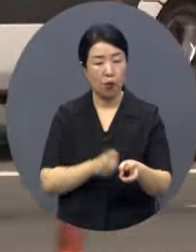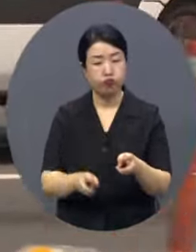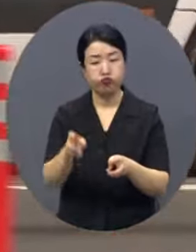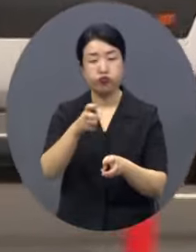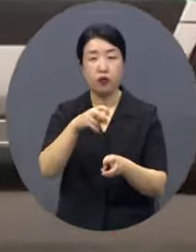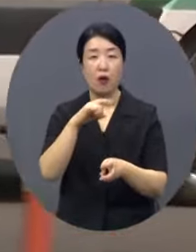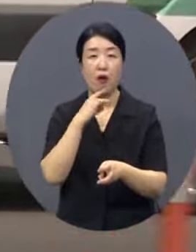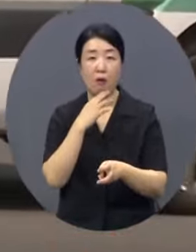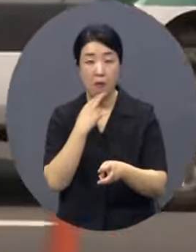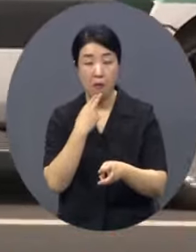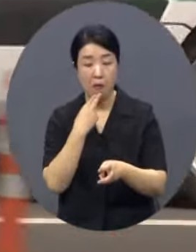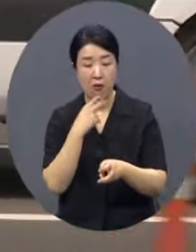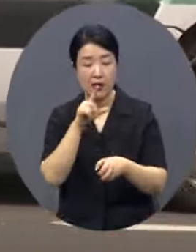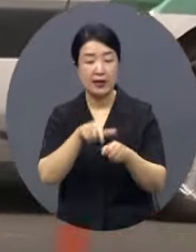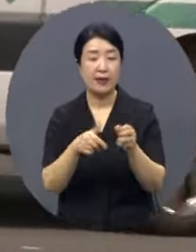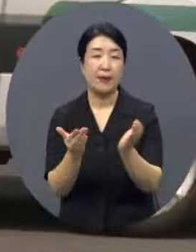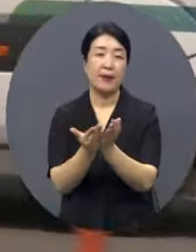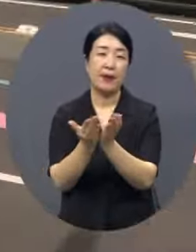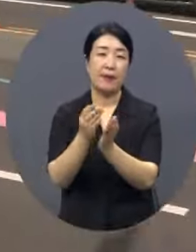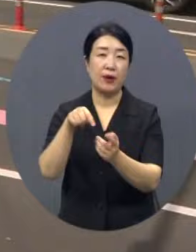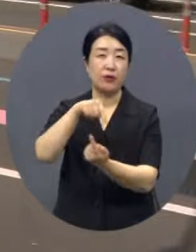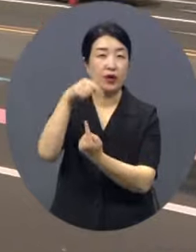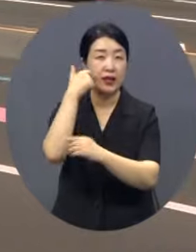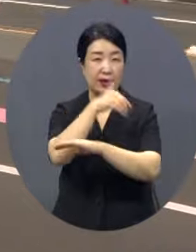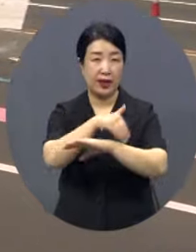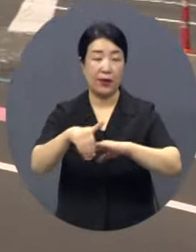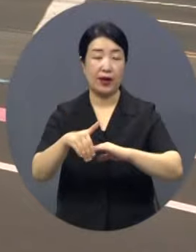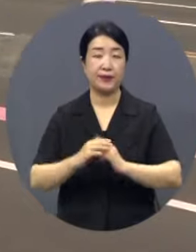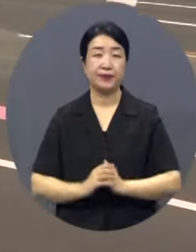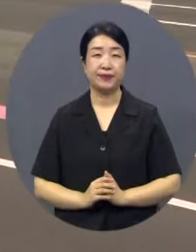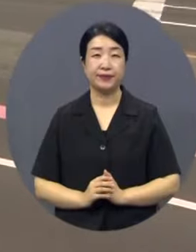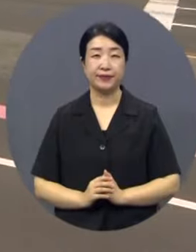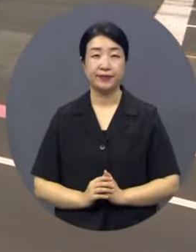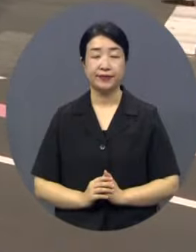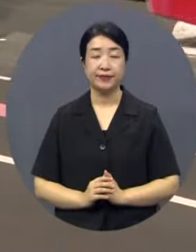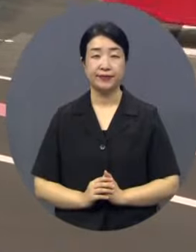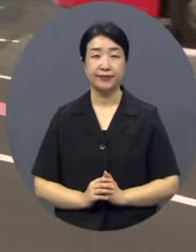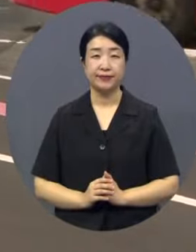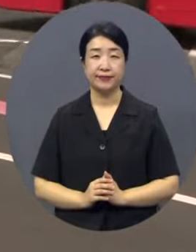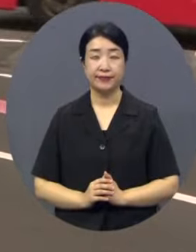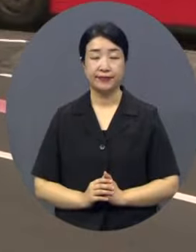시간대에 운영을 확대할 계획입니다. MBC 뉴스 이소연입니다.